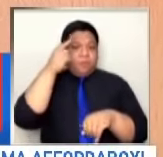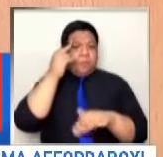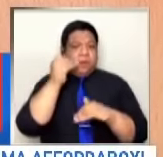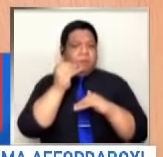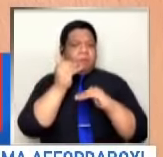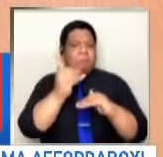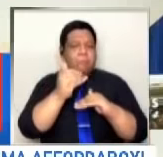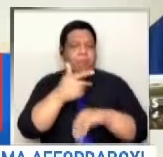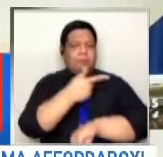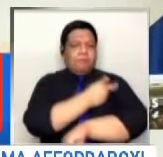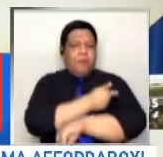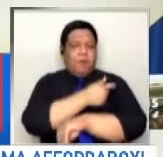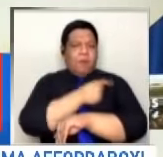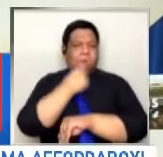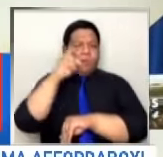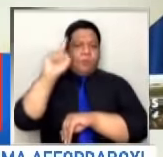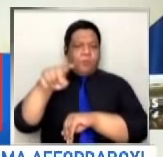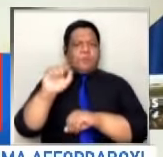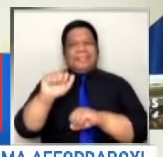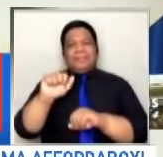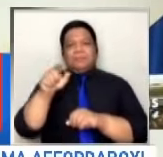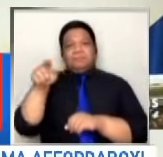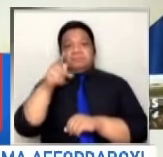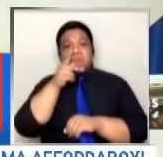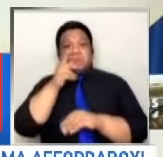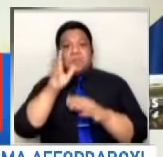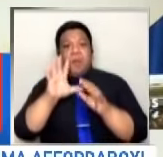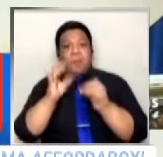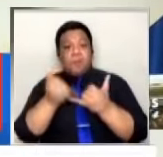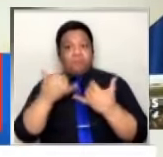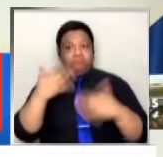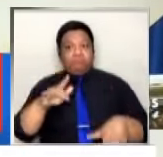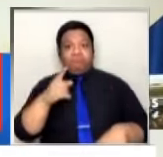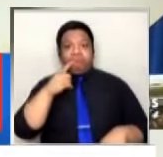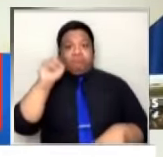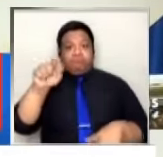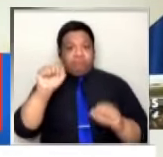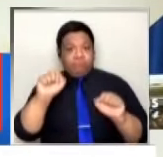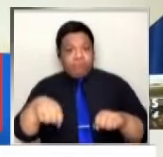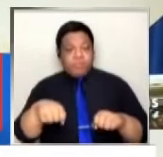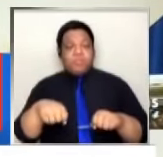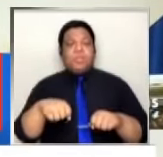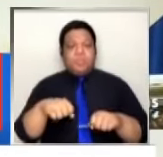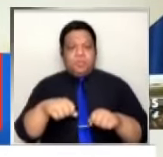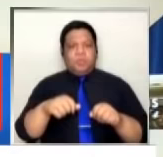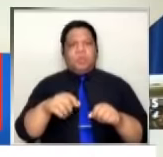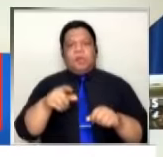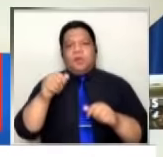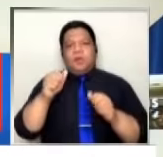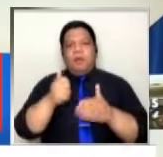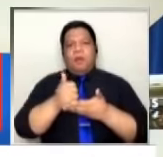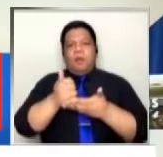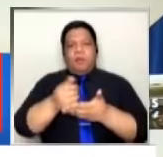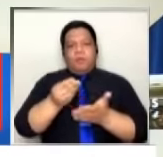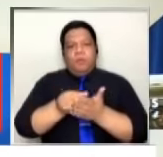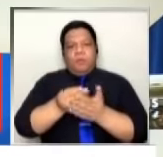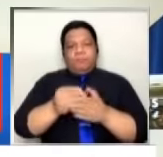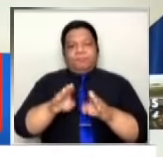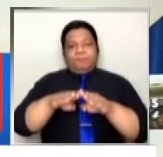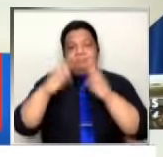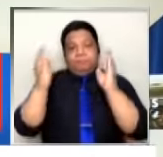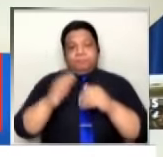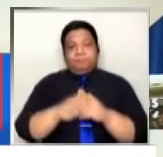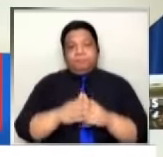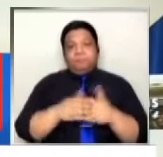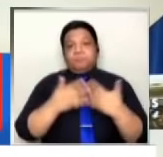ng ekonomiya. I have ordered Secretary Galvez to sign any and all documents that